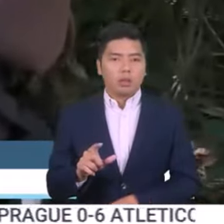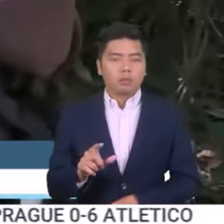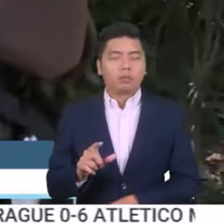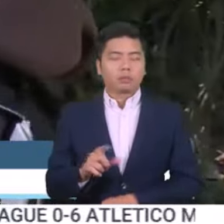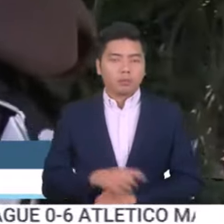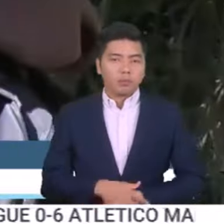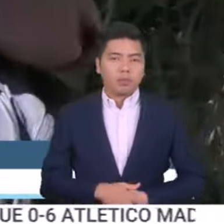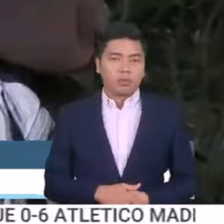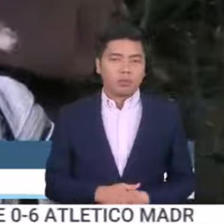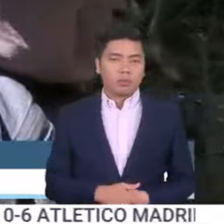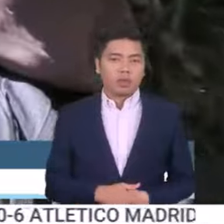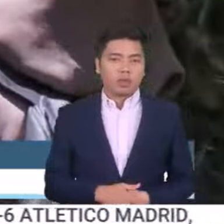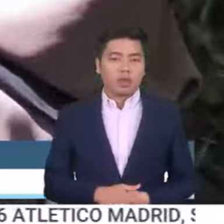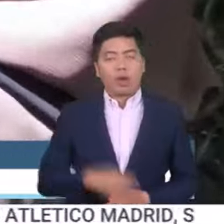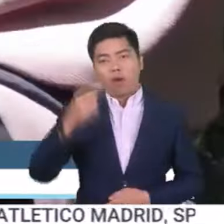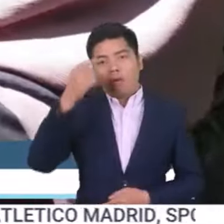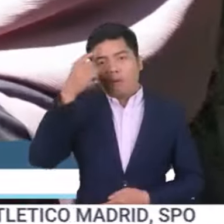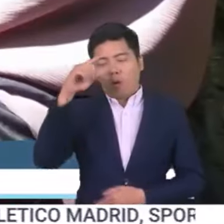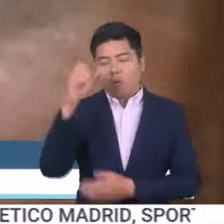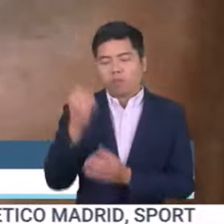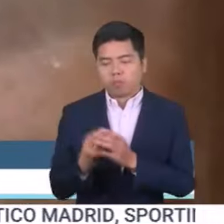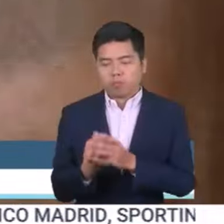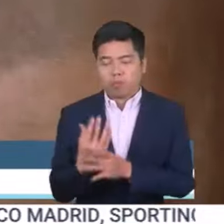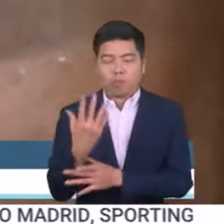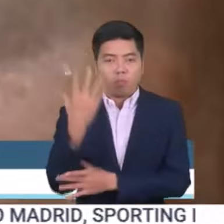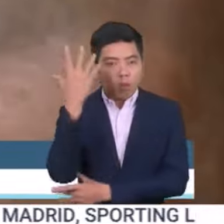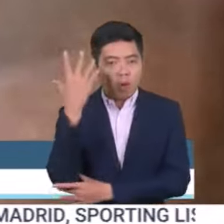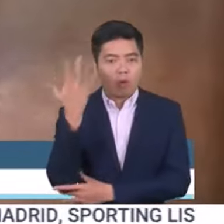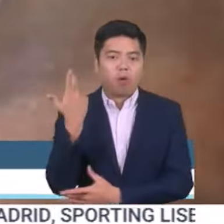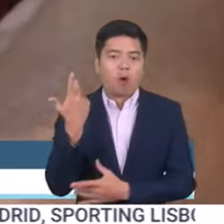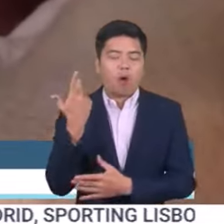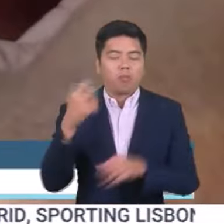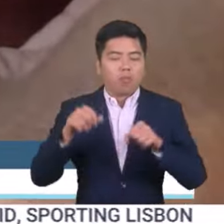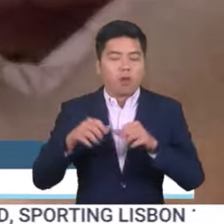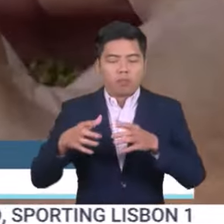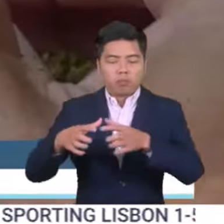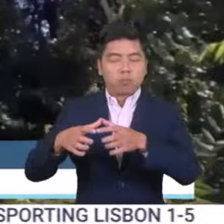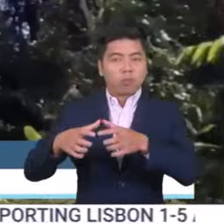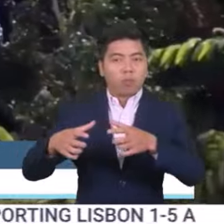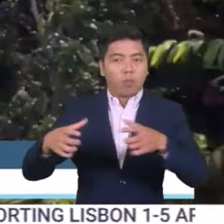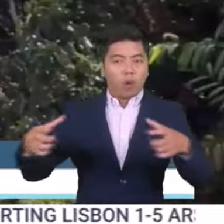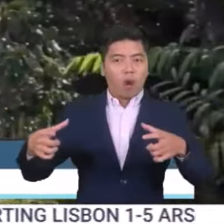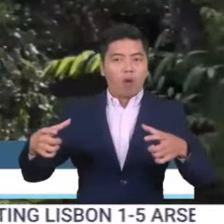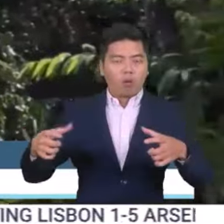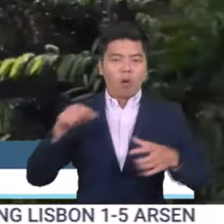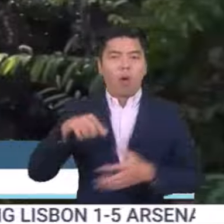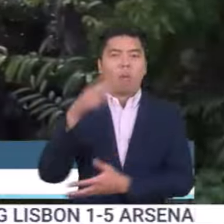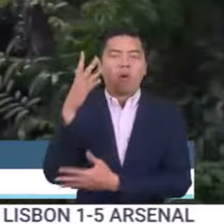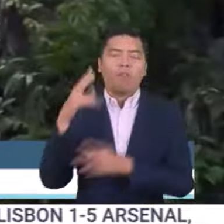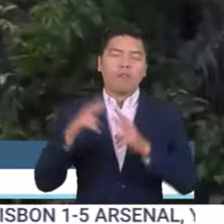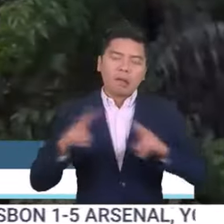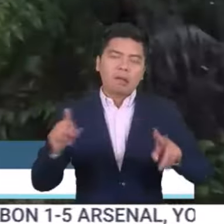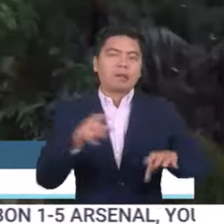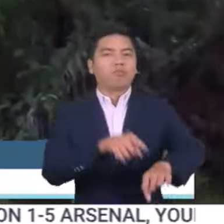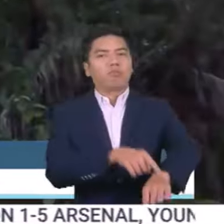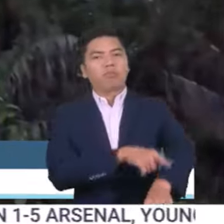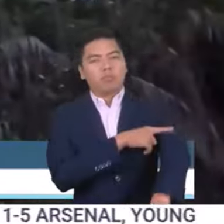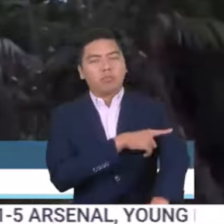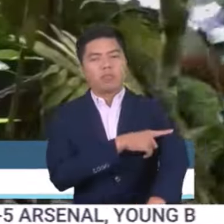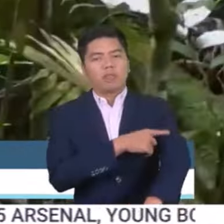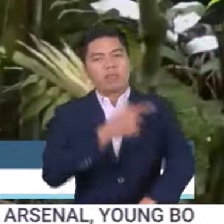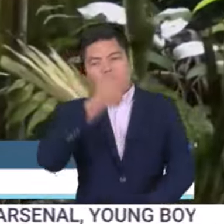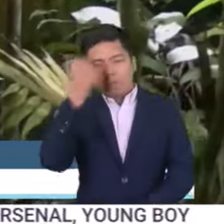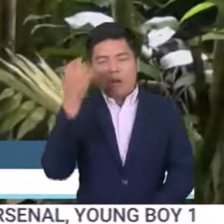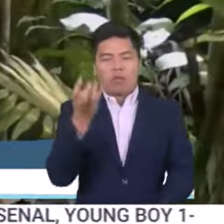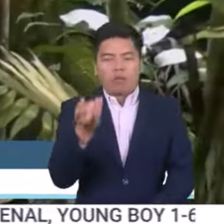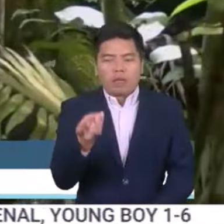punya pembesaran dan juga penyebaran pokok-pokok baru tu memang agak lambat lah, sebab dia punya